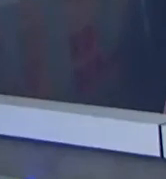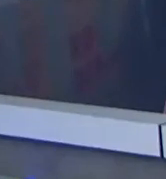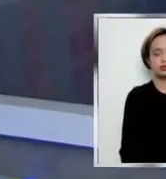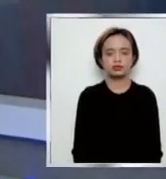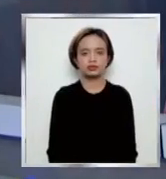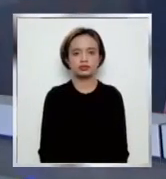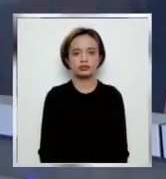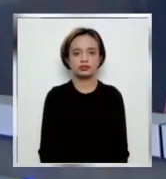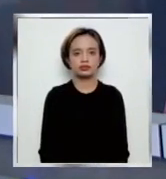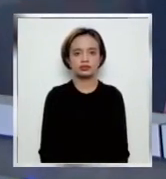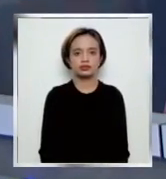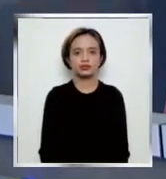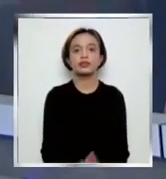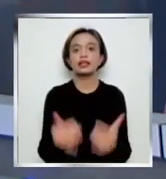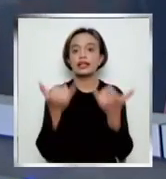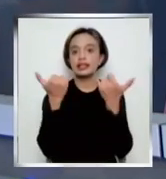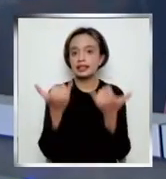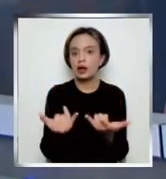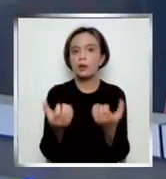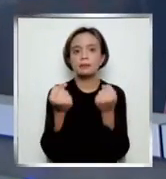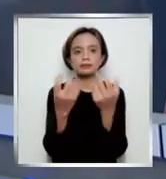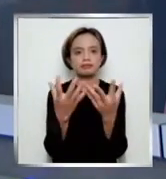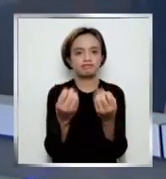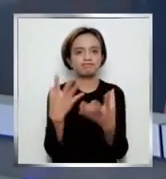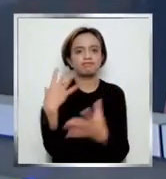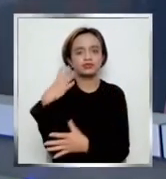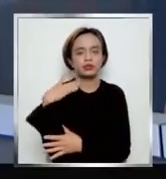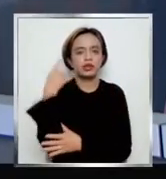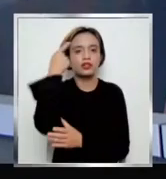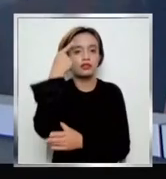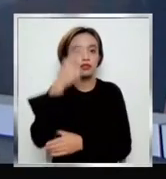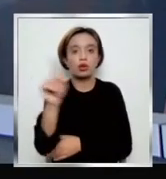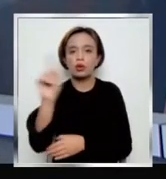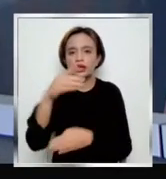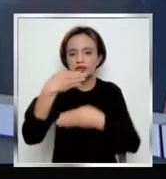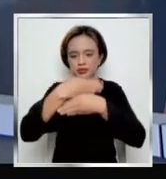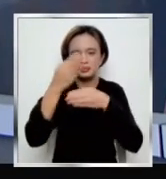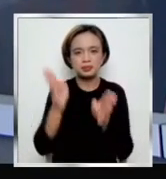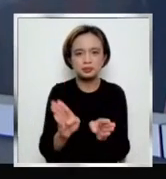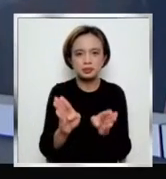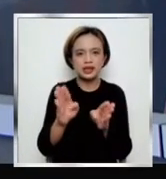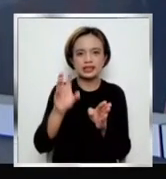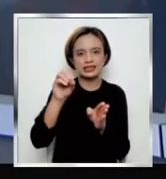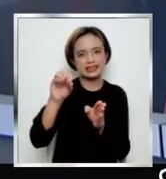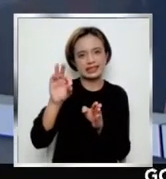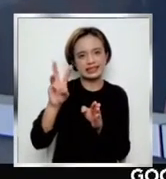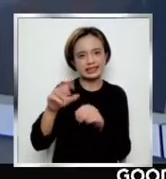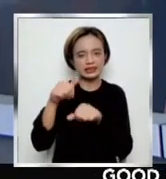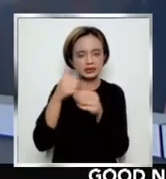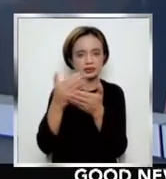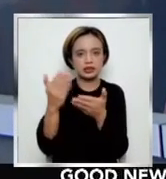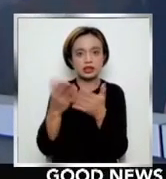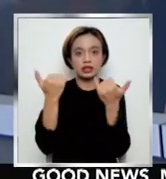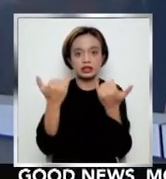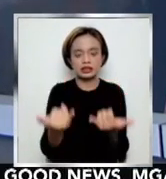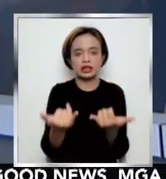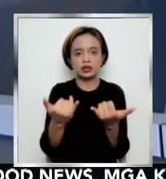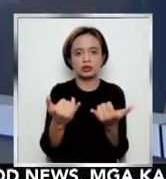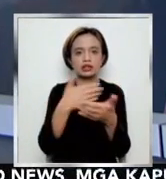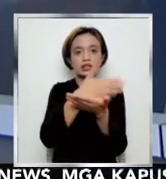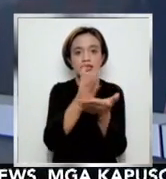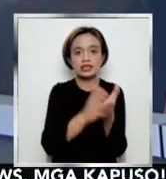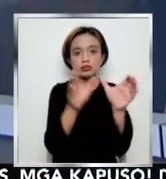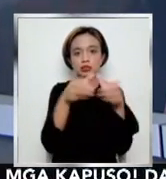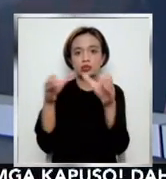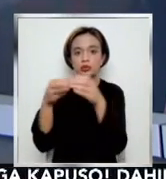Ngayong maraming nakaabang sa mga balikbayan box at padala, nagpapasaklolo na ang ilang trucking group. Baka raw dapat pabilisin